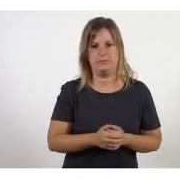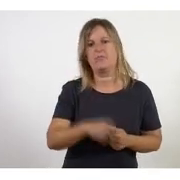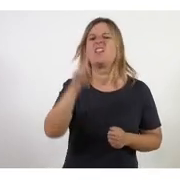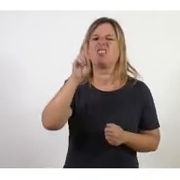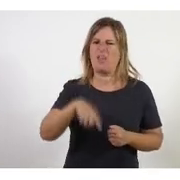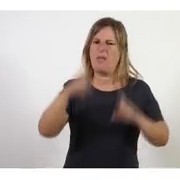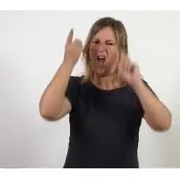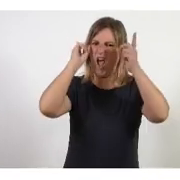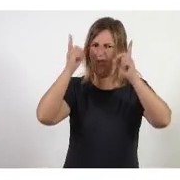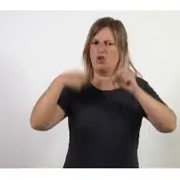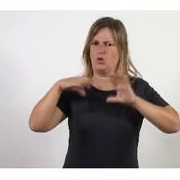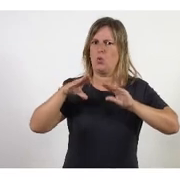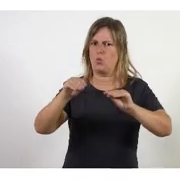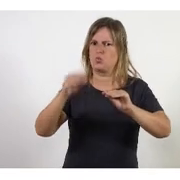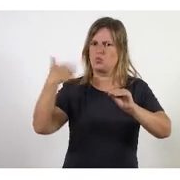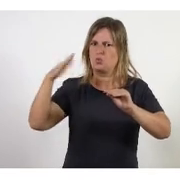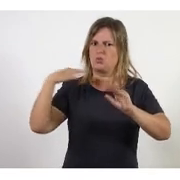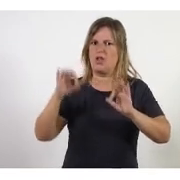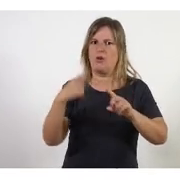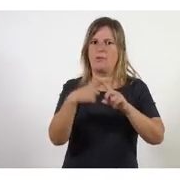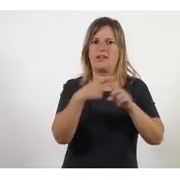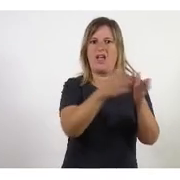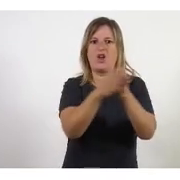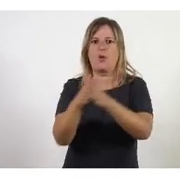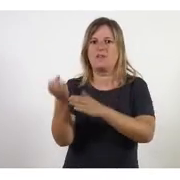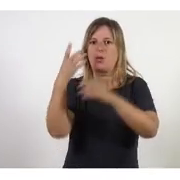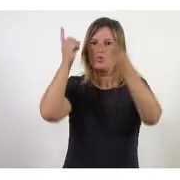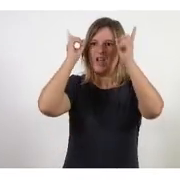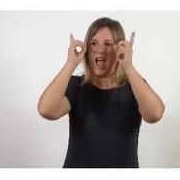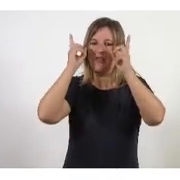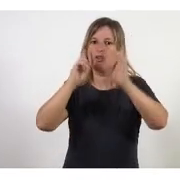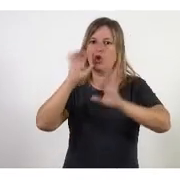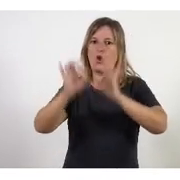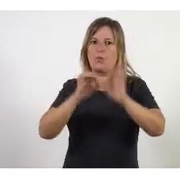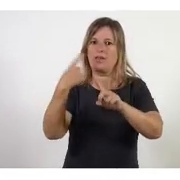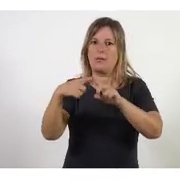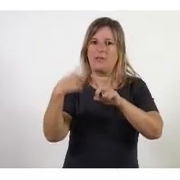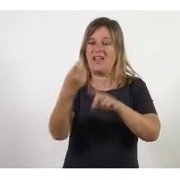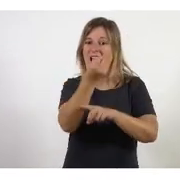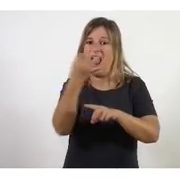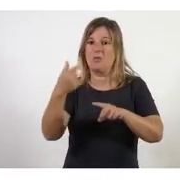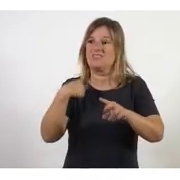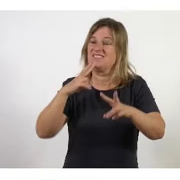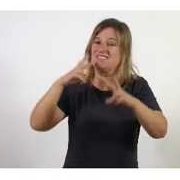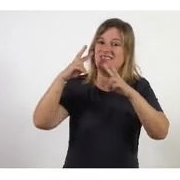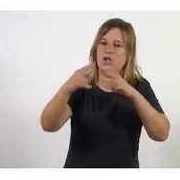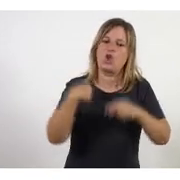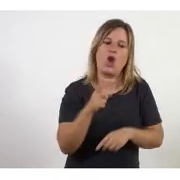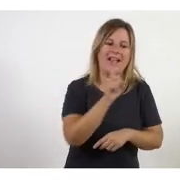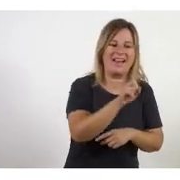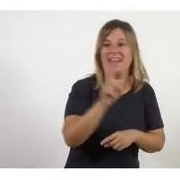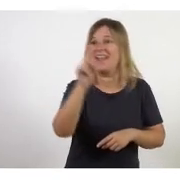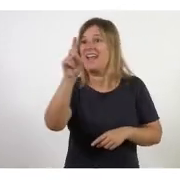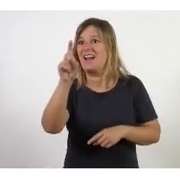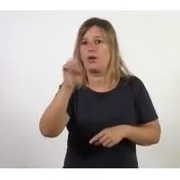amb Android. Ho dic perquè els companys i companyes que aneu amb un Android tingueu en compte que alguna de les coses que jo digui ara faig clic aquí i faig clic